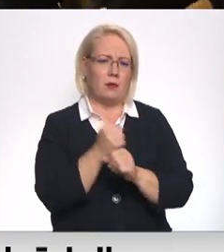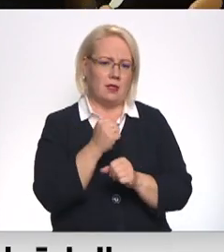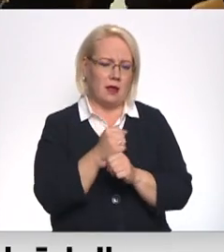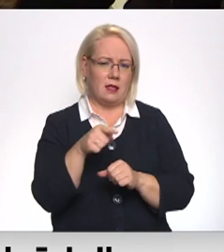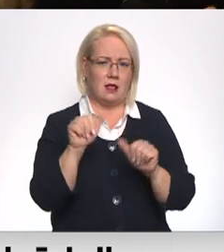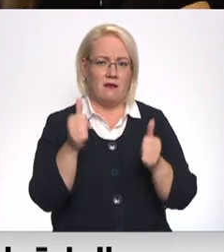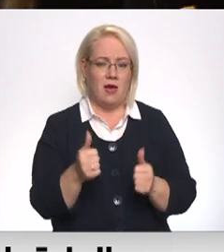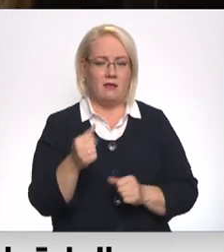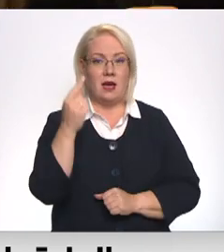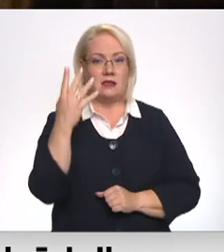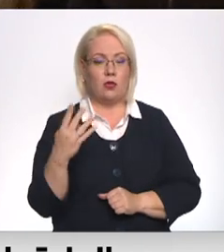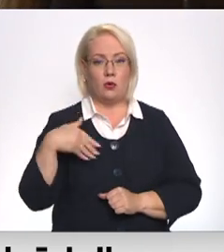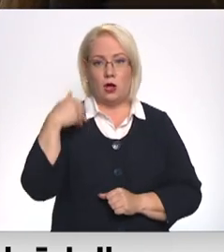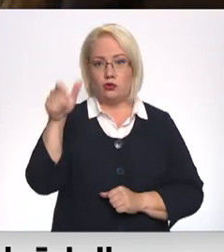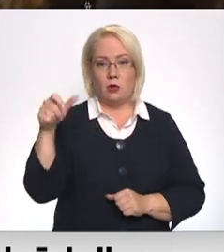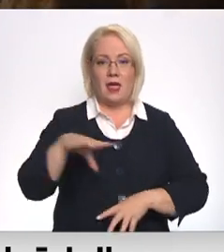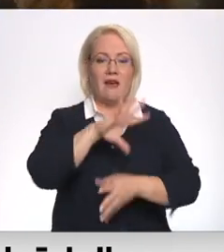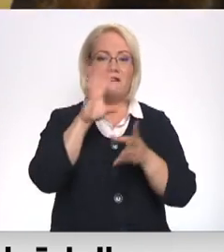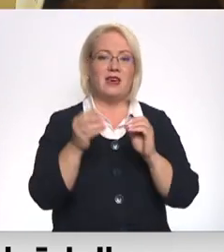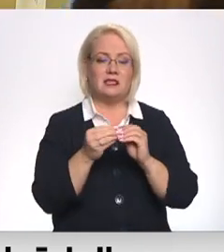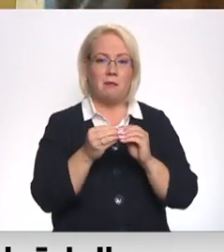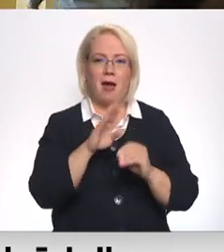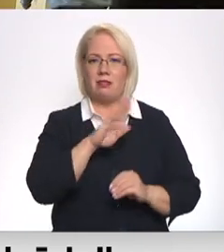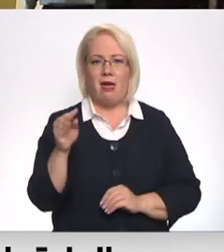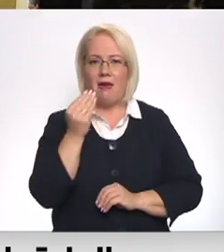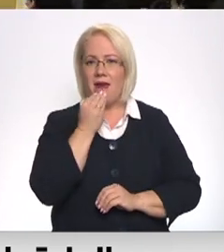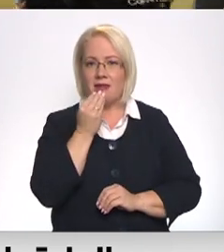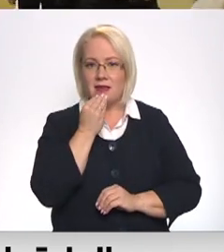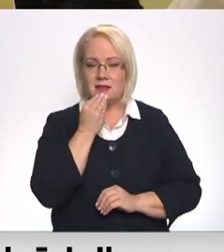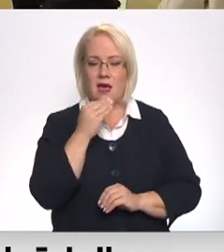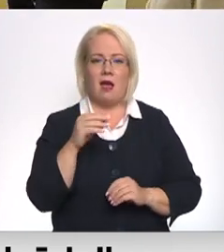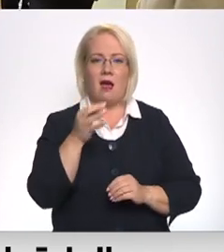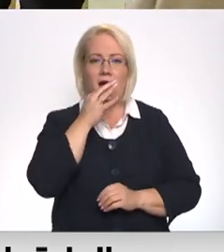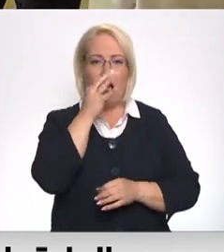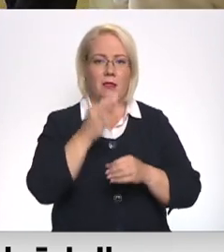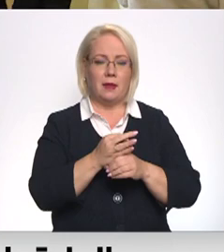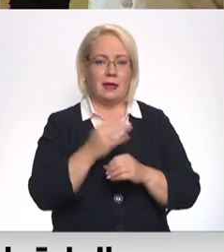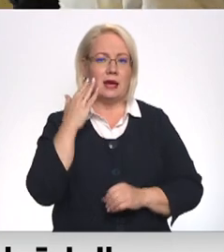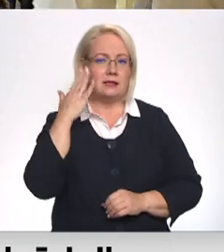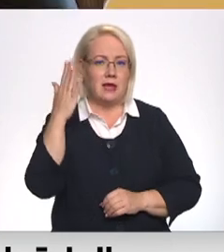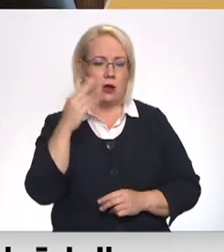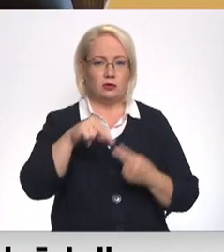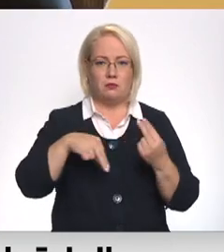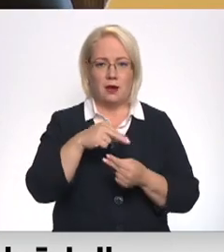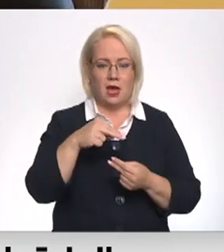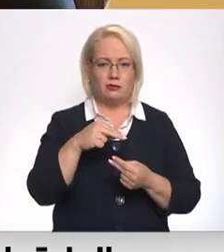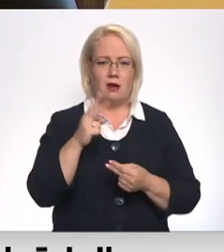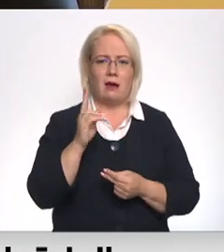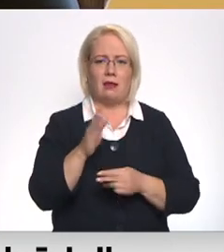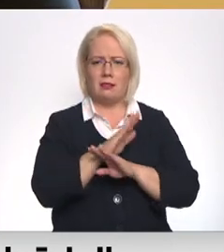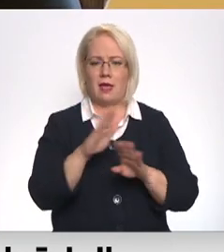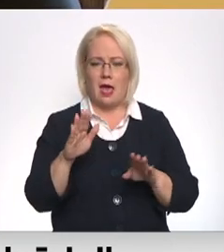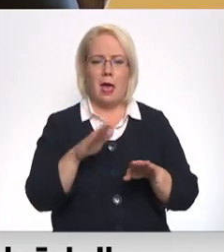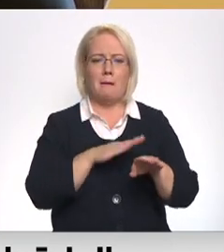Vai 4. Skolēnu vispār atbirst no ēdināšanas sistēmas? Atbildīgie cer un spriež, ka nē. Arī